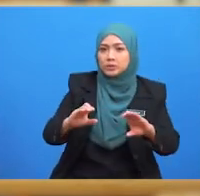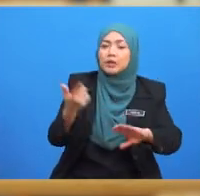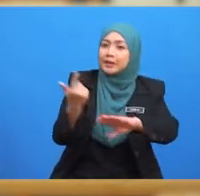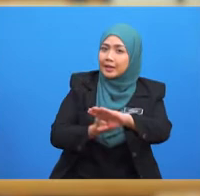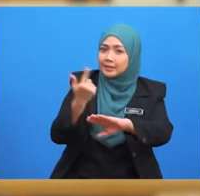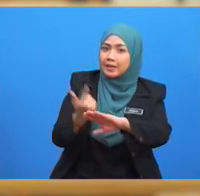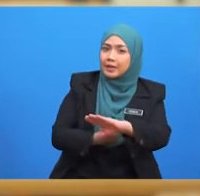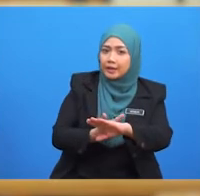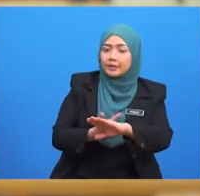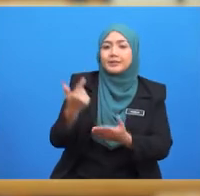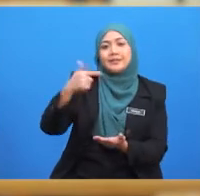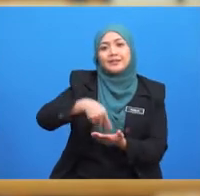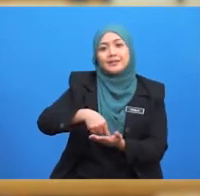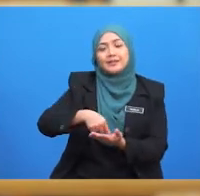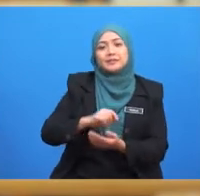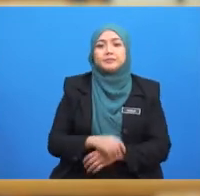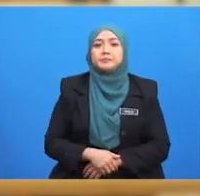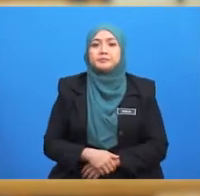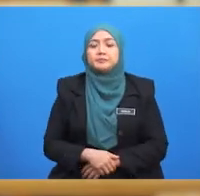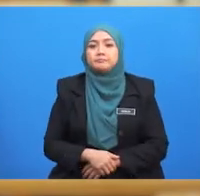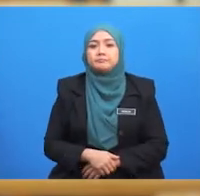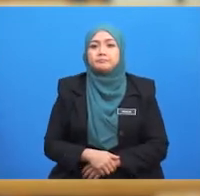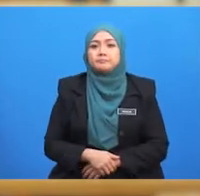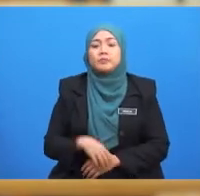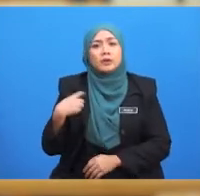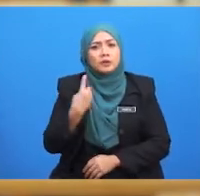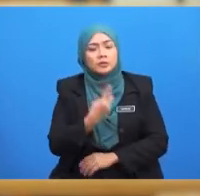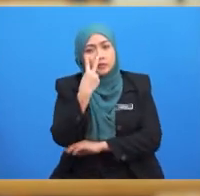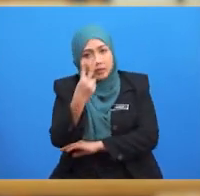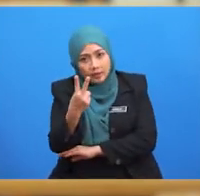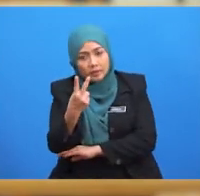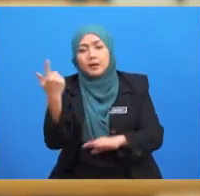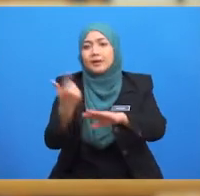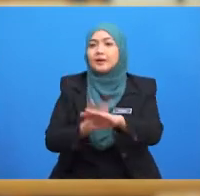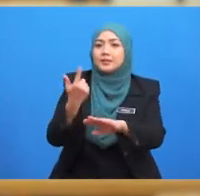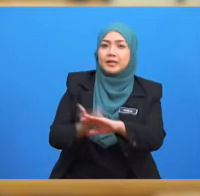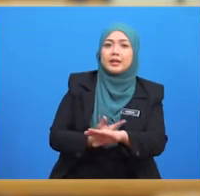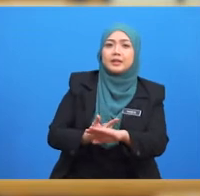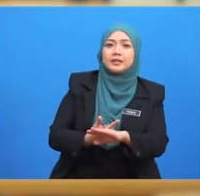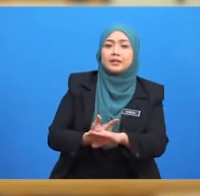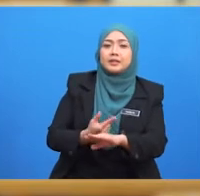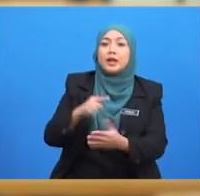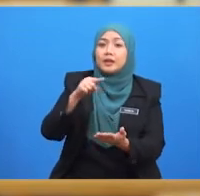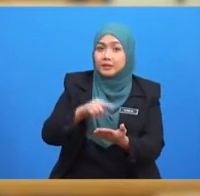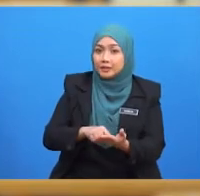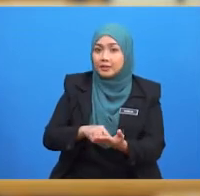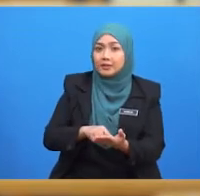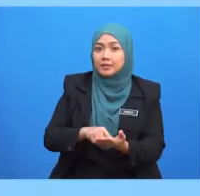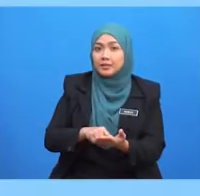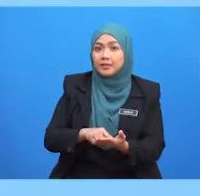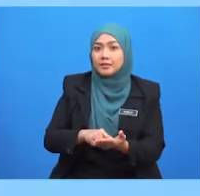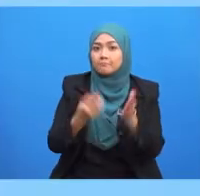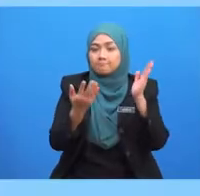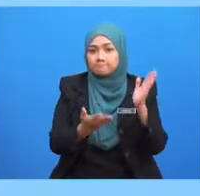nah tihan seterusnya Baiklah kita di high latihan di Paparan